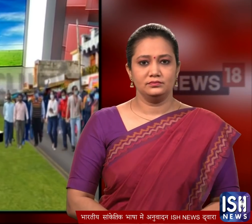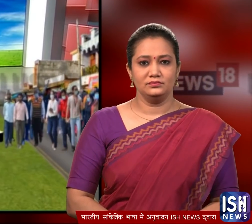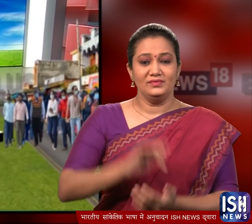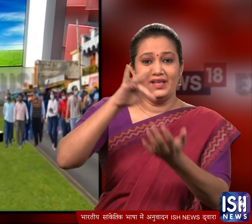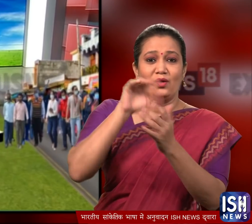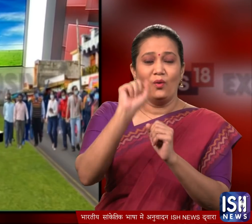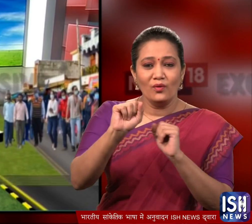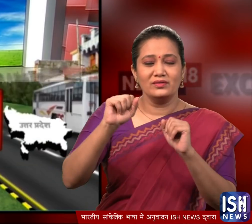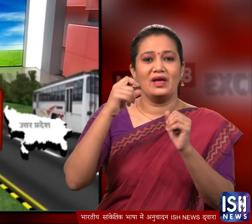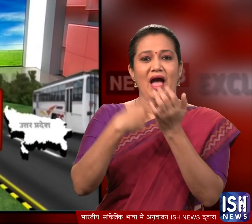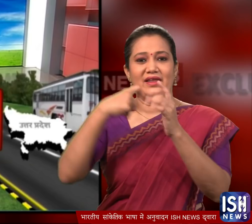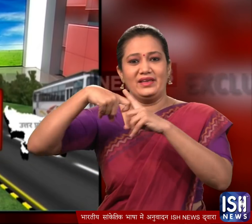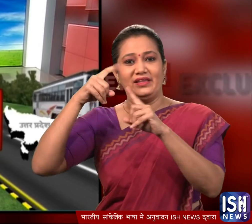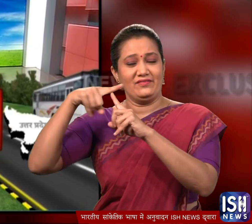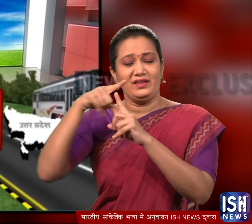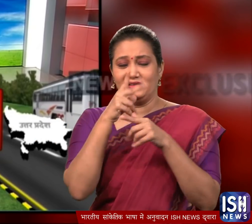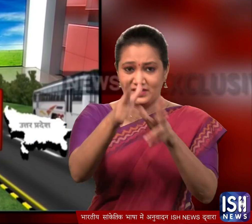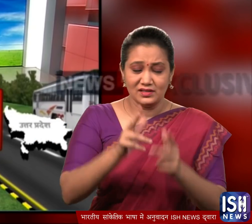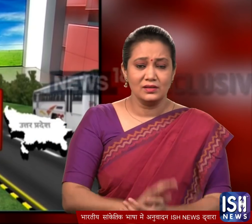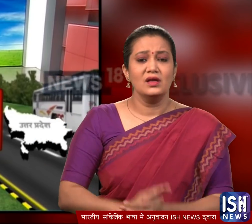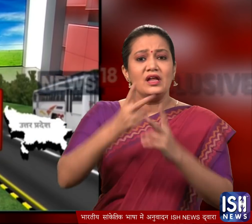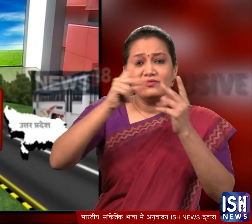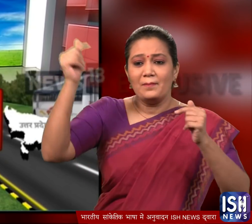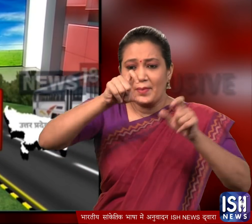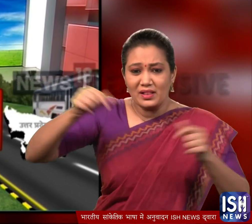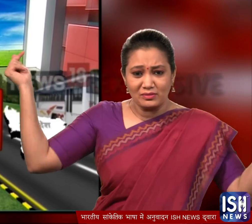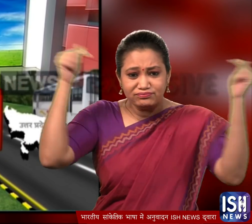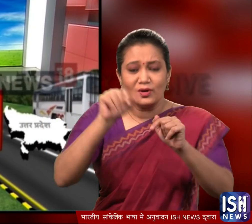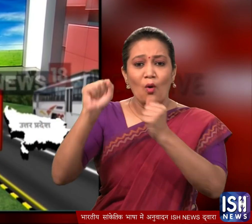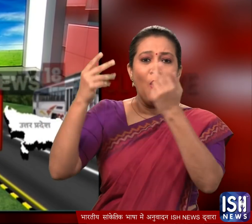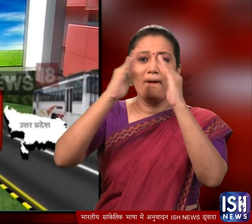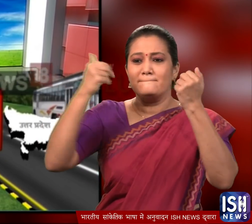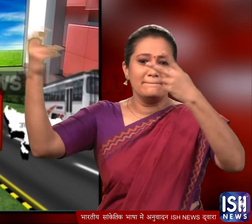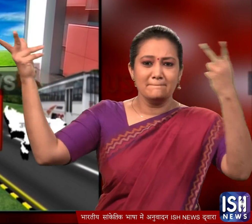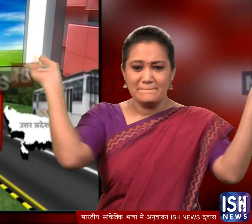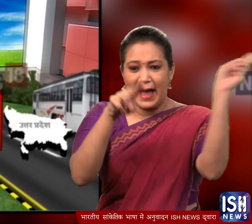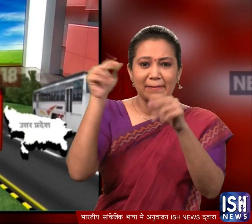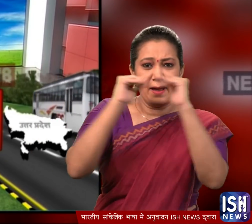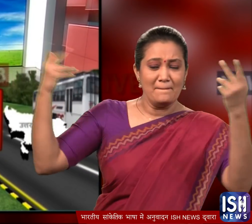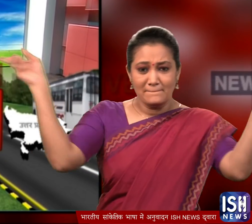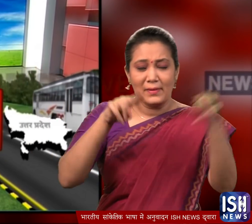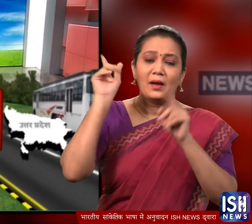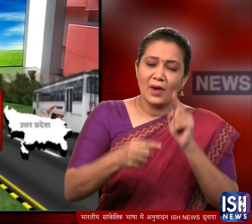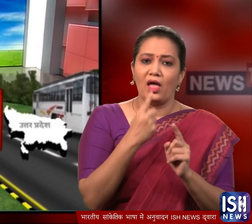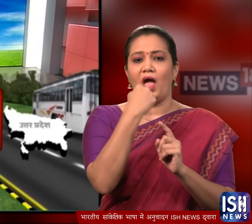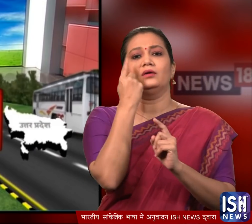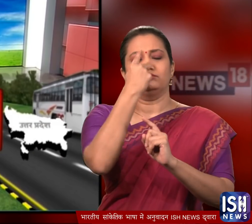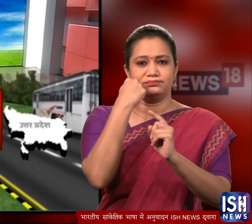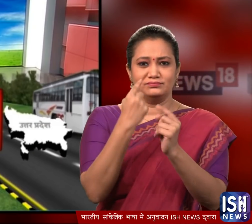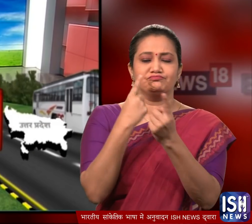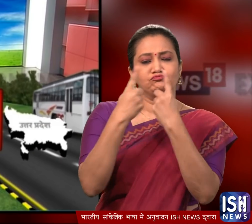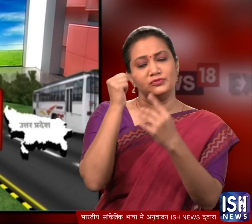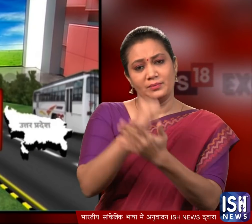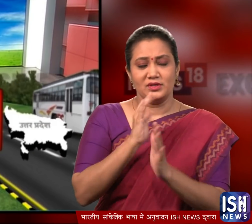सकेंगे। राज्य के मुख्य सचिव आर.के. तिवारी ने यह भी निर्देश दिए कि दूसरे राज्यों से होली के मौके पर अपने घर आने वाले लोगों की कोरोना जांच जरूरी